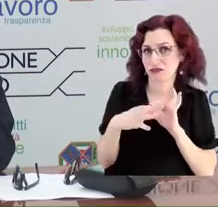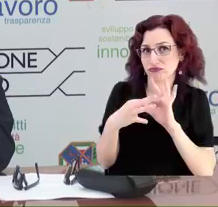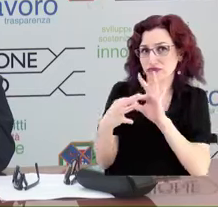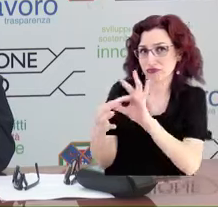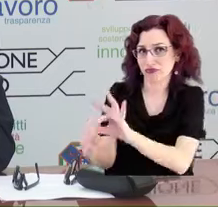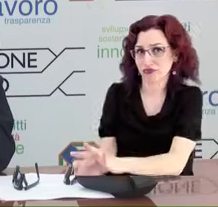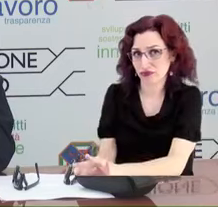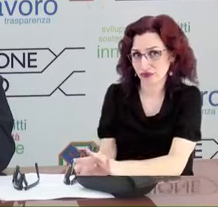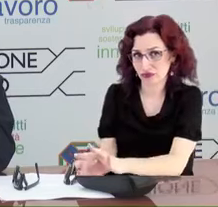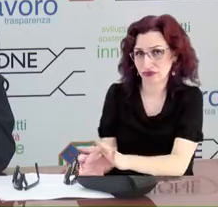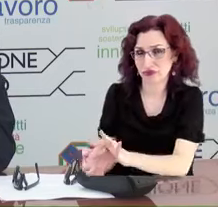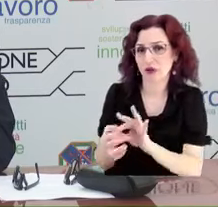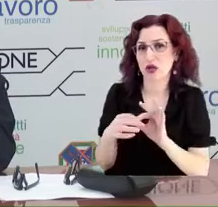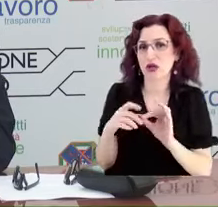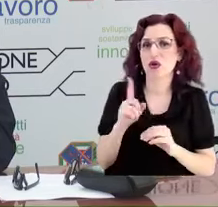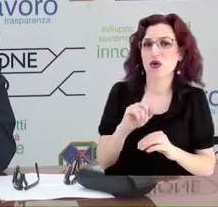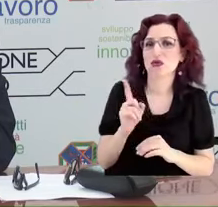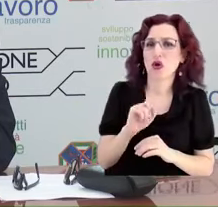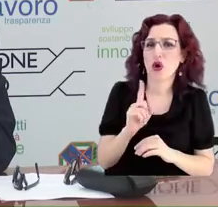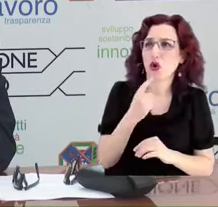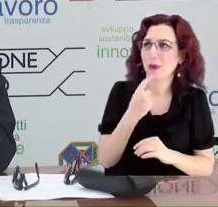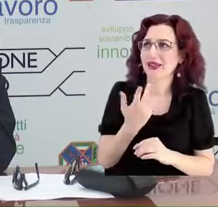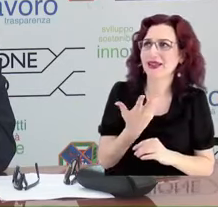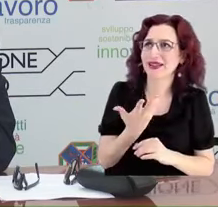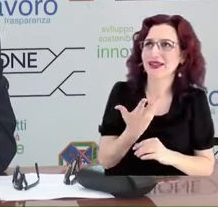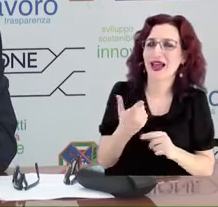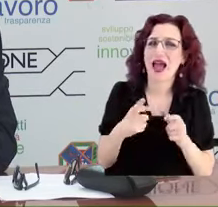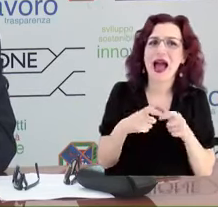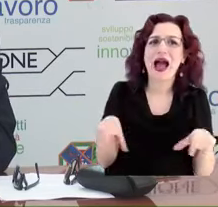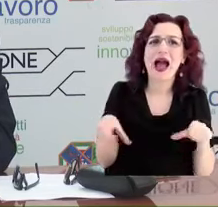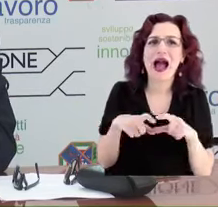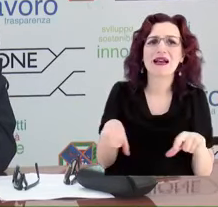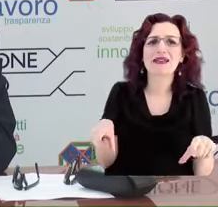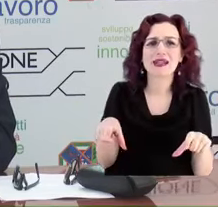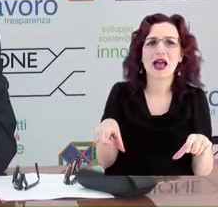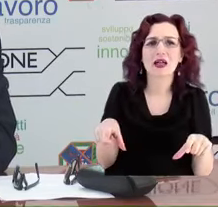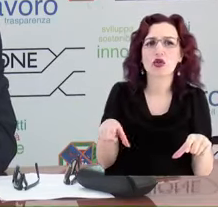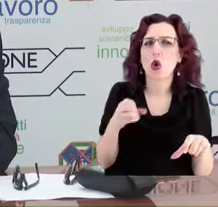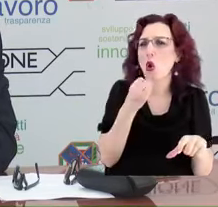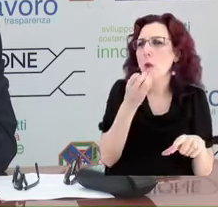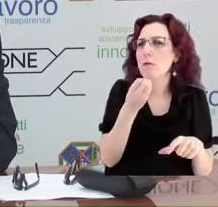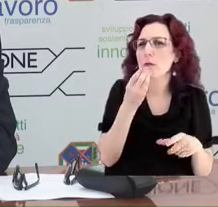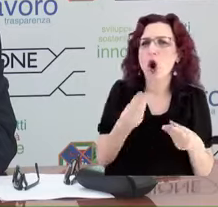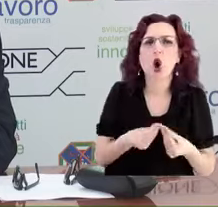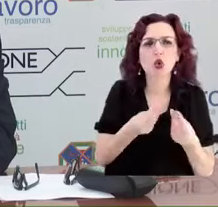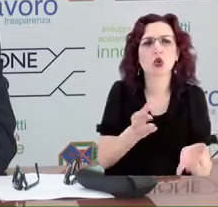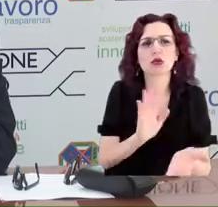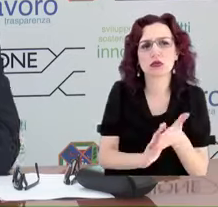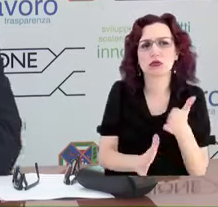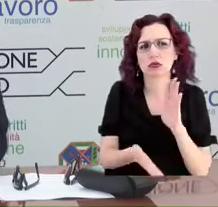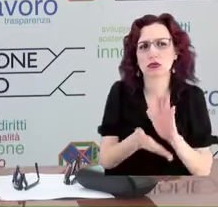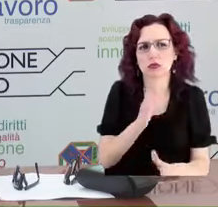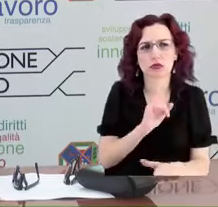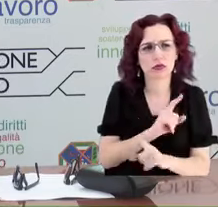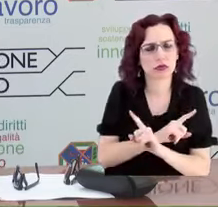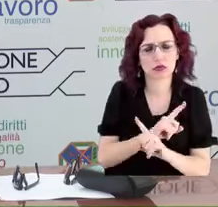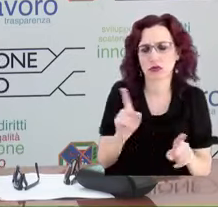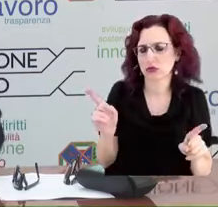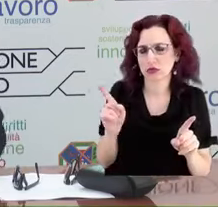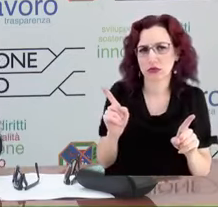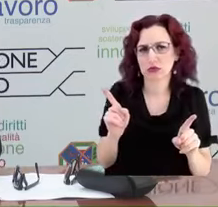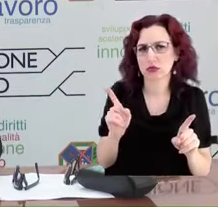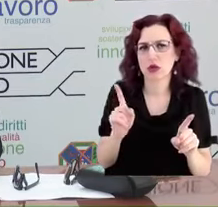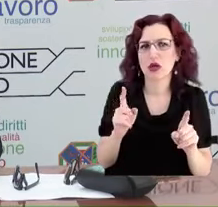come posso dire un assegno un bonus a prescindere ma un assegno un bonus che possa